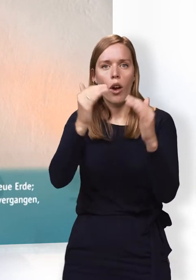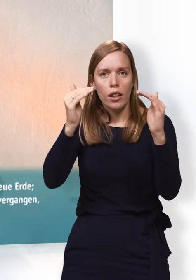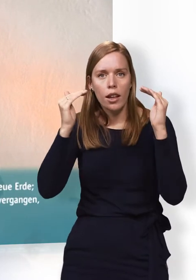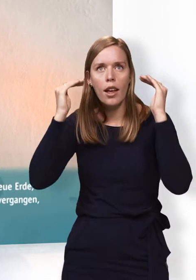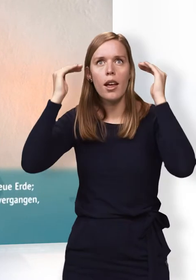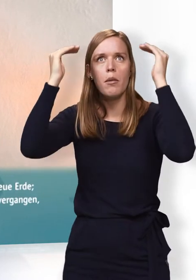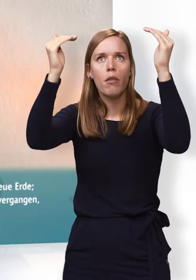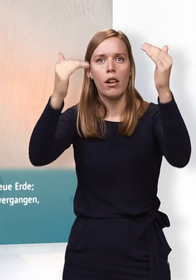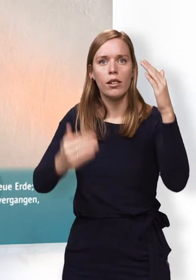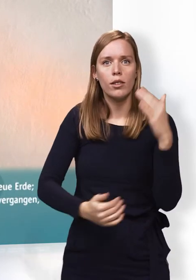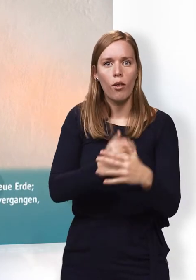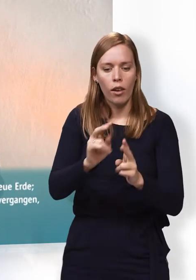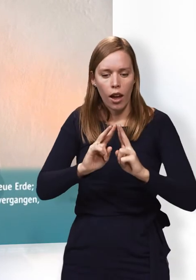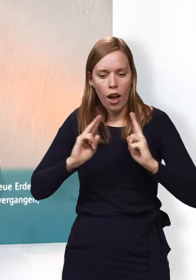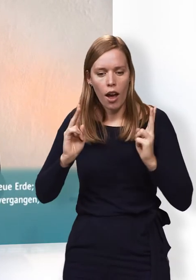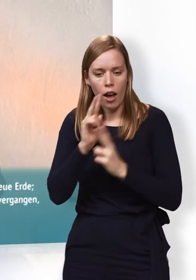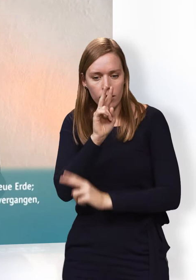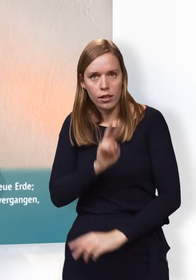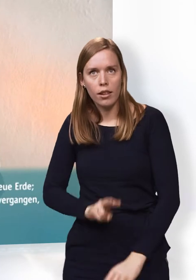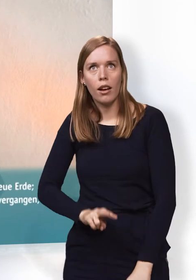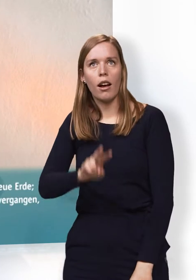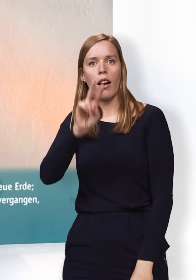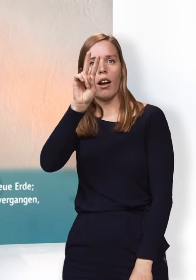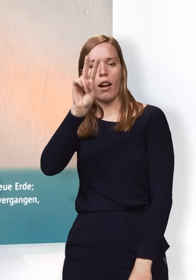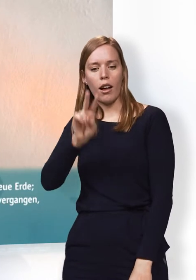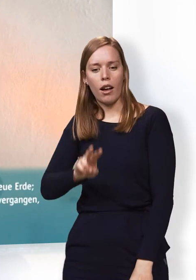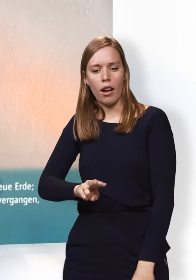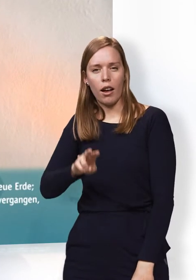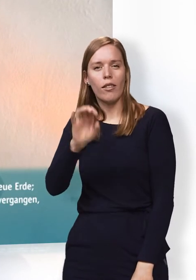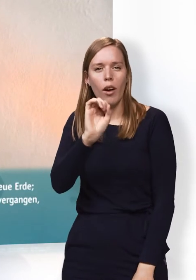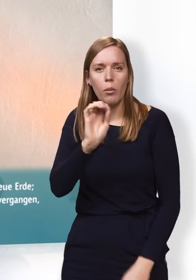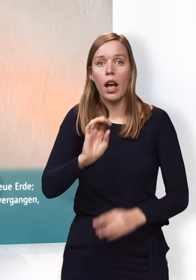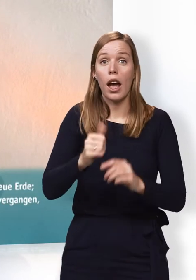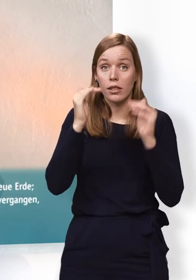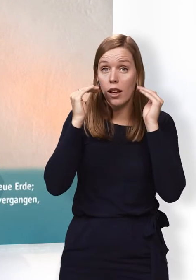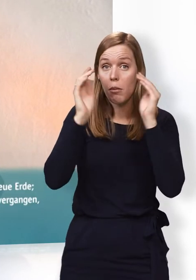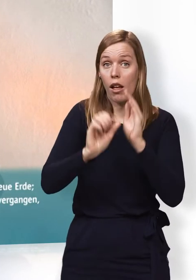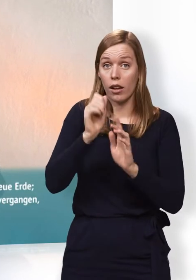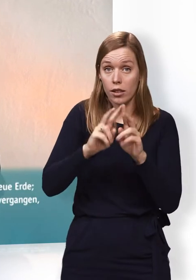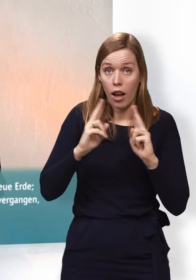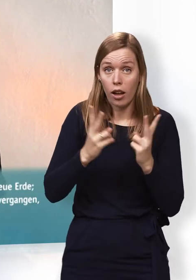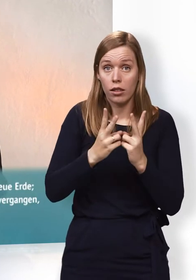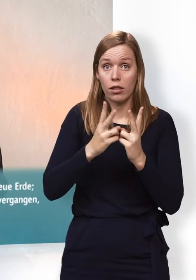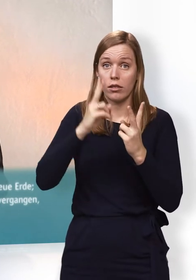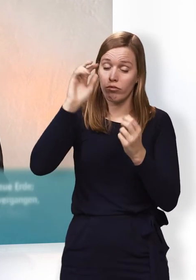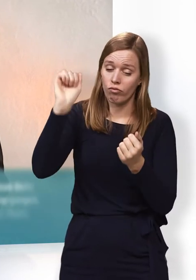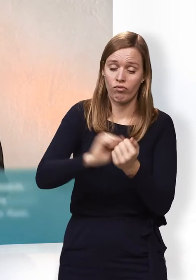neue Erde. Denn der erste Himmel und die erste Erde sind vergangen und das Meer ist nicht